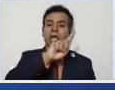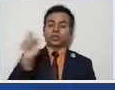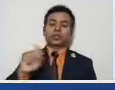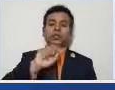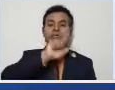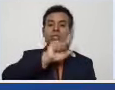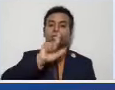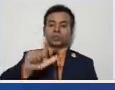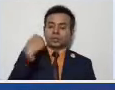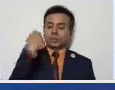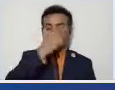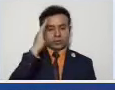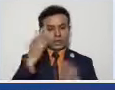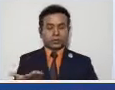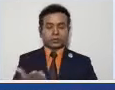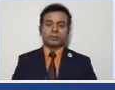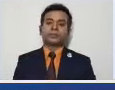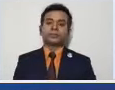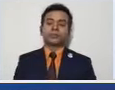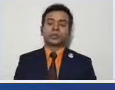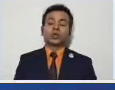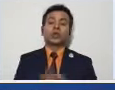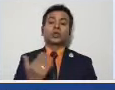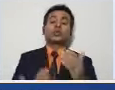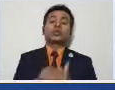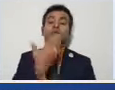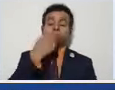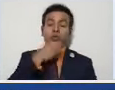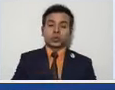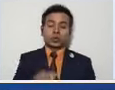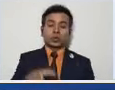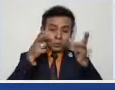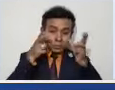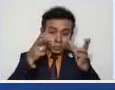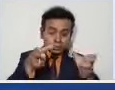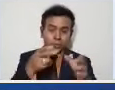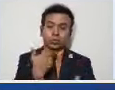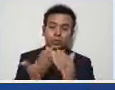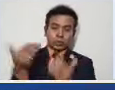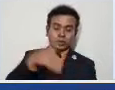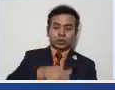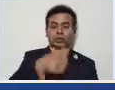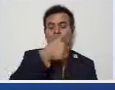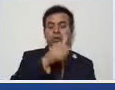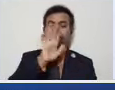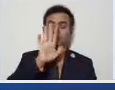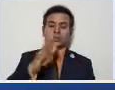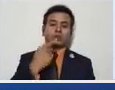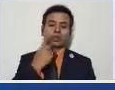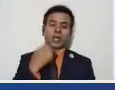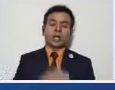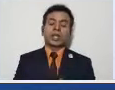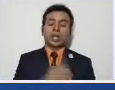নারায়ণগঞ্জের এবং এ পর্যন্ত তাহলে আমাদের মৃত্যু দাঁড়ালো 177 জন